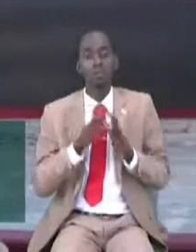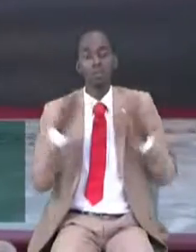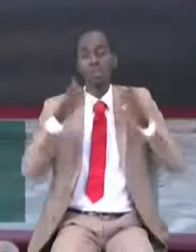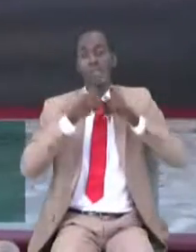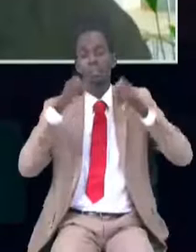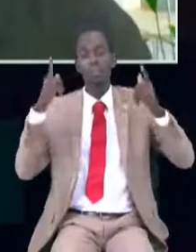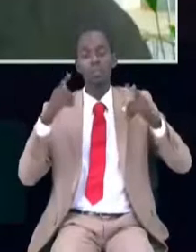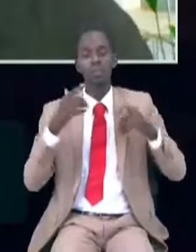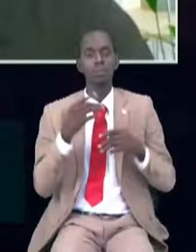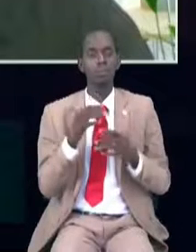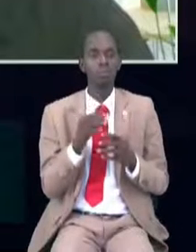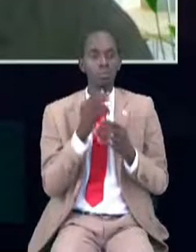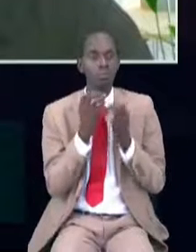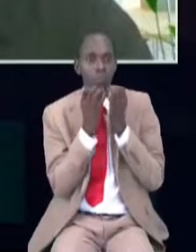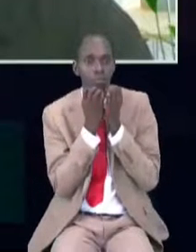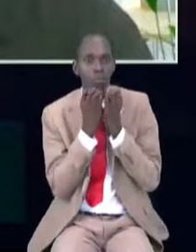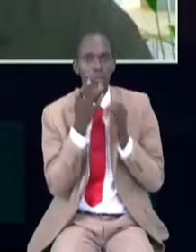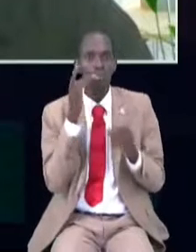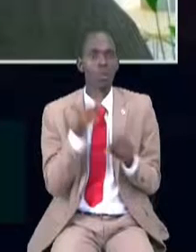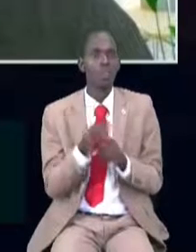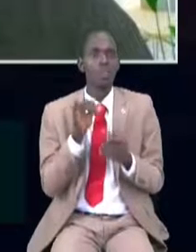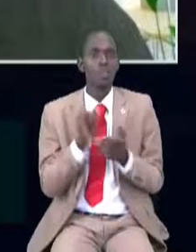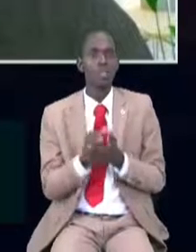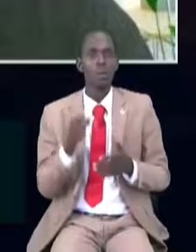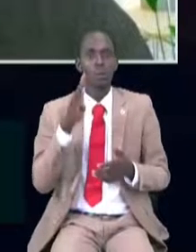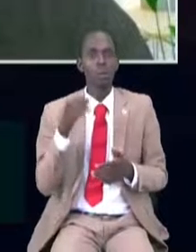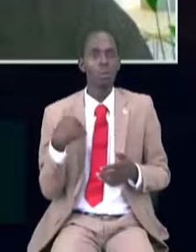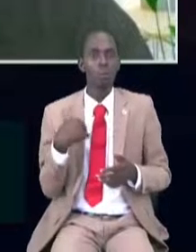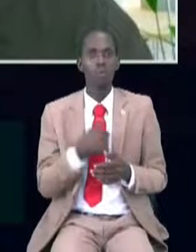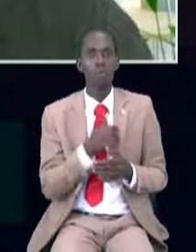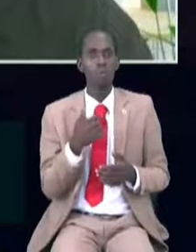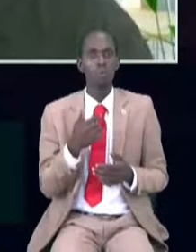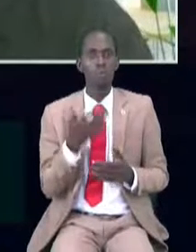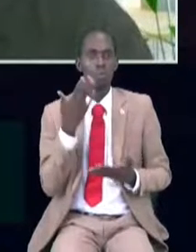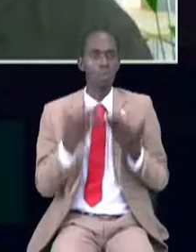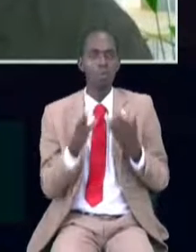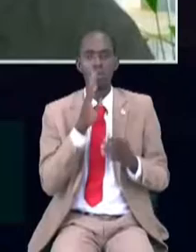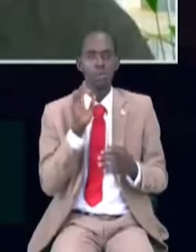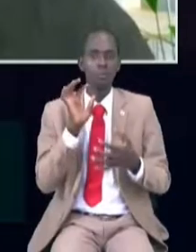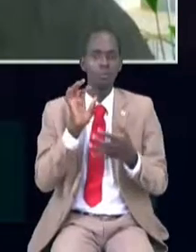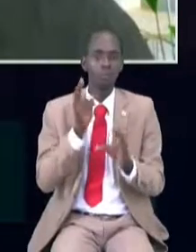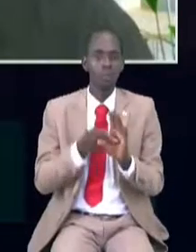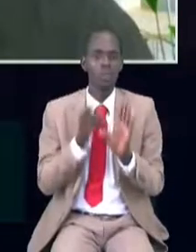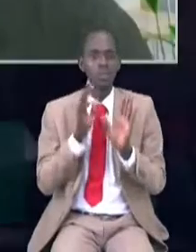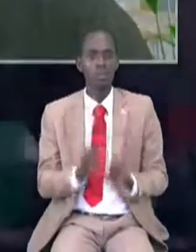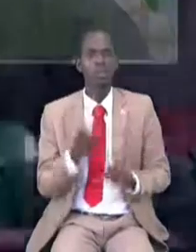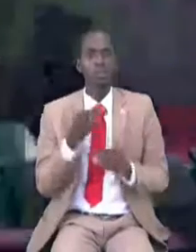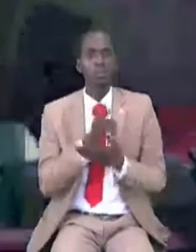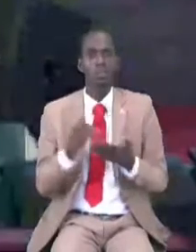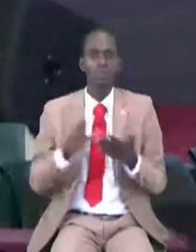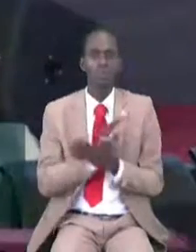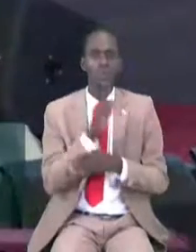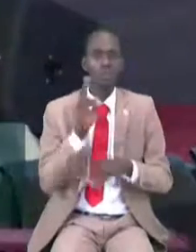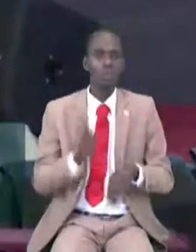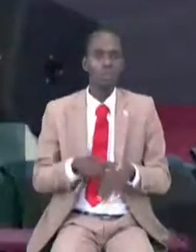participants de la nature divine en fuyant la corruption qui existe dans le monde par la convoitise. Maintenant, nous vivons sur la base